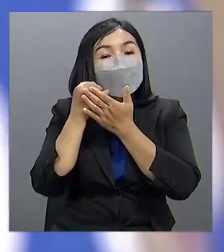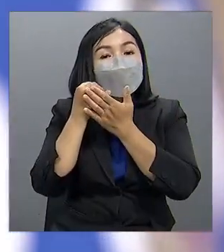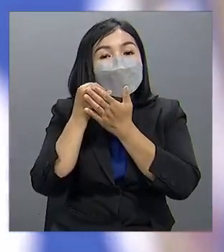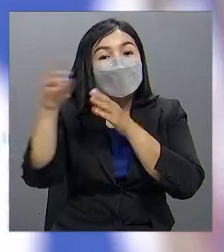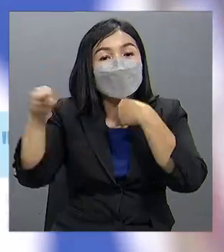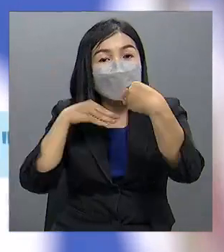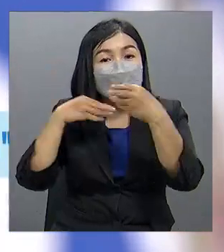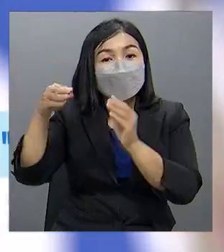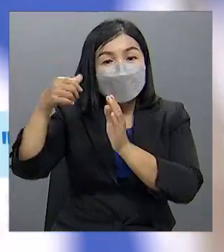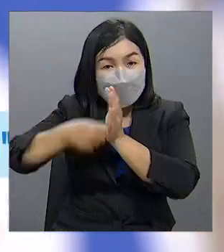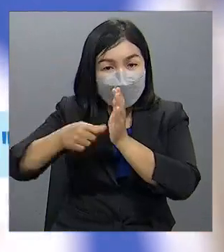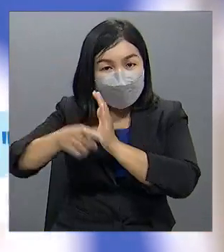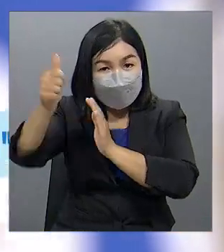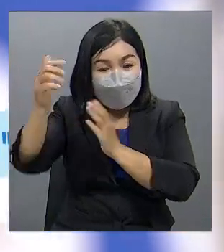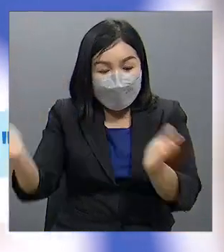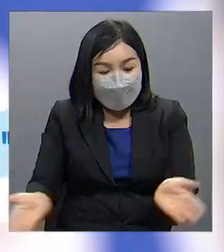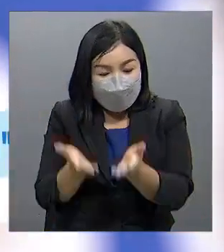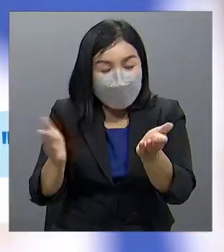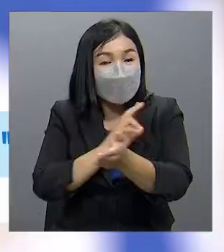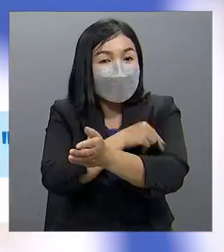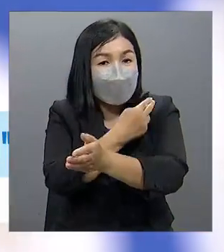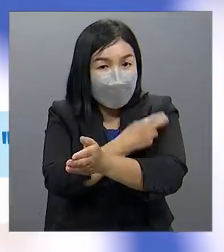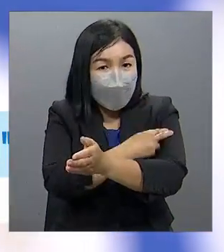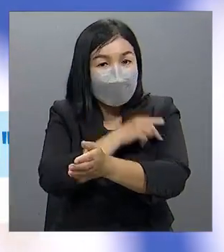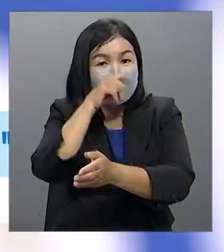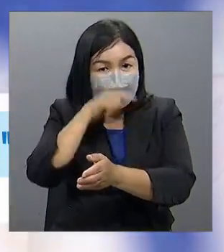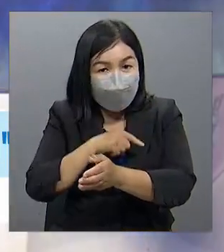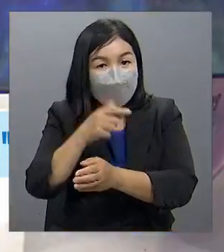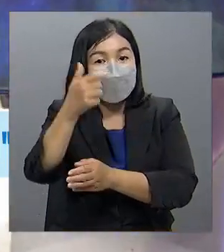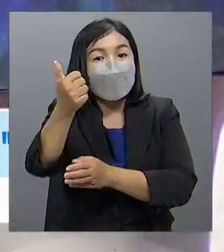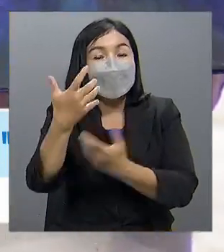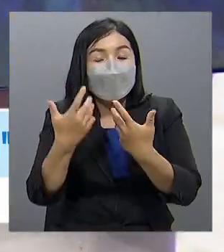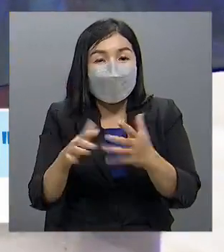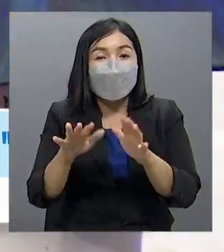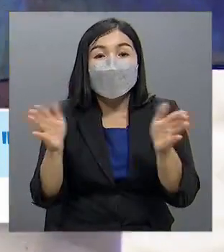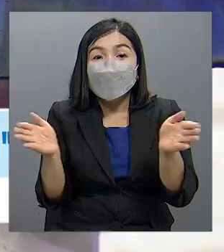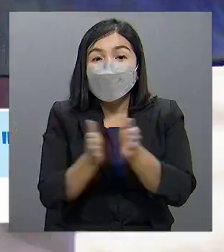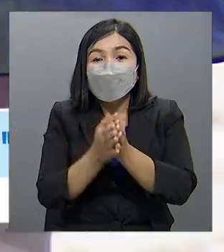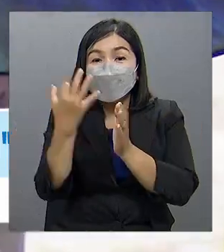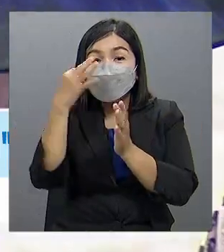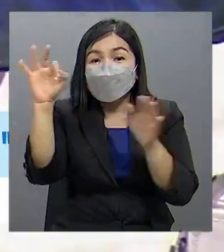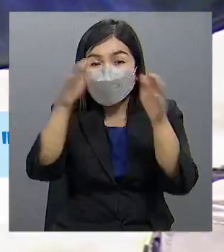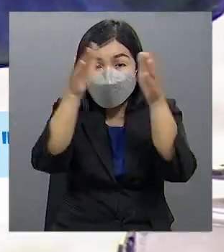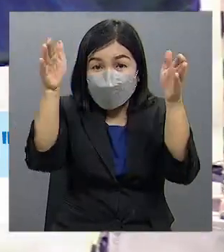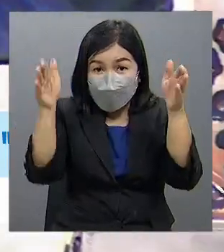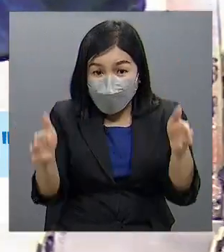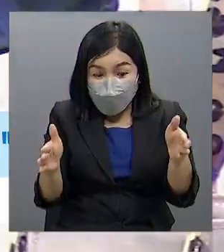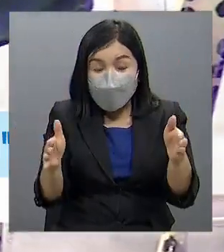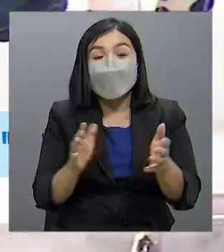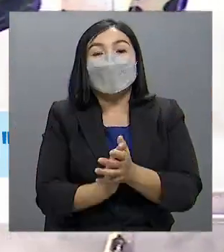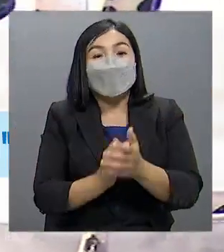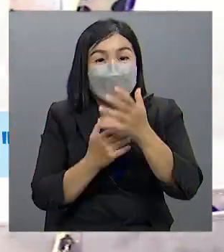นุนการแพทย์แผนไทยได้ง่ายๆแถมได้รับของที่ระลึกสวยๆแบบนี้ด้วยอย่าลืมไป CF กันเยอะๆนะครับคุณผู้ชม